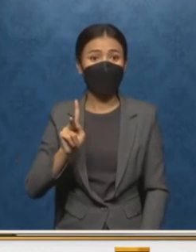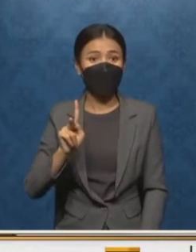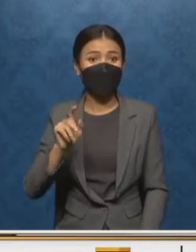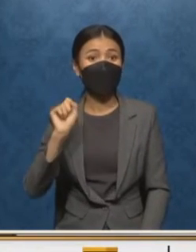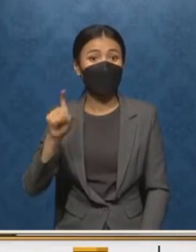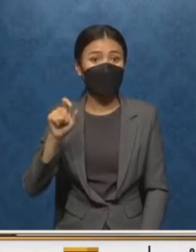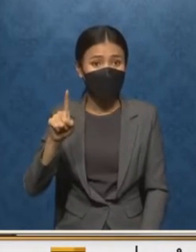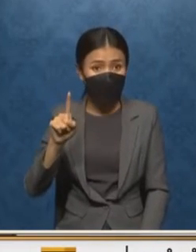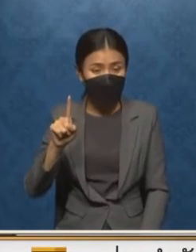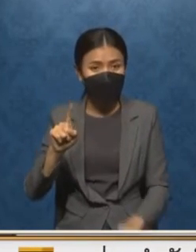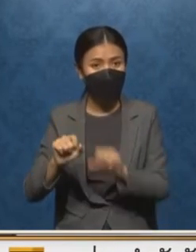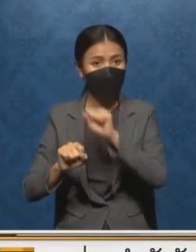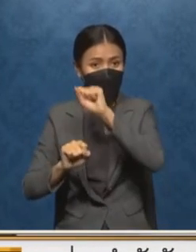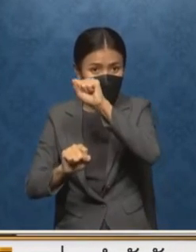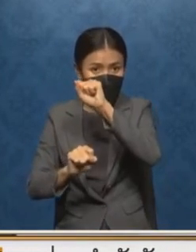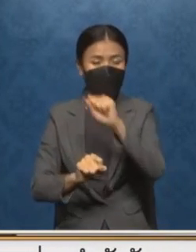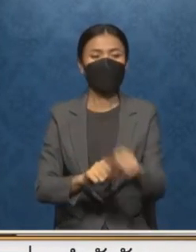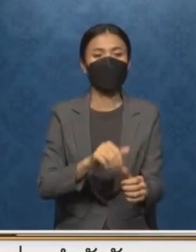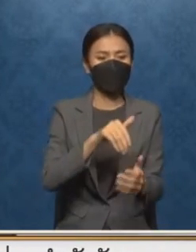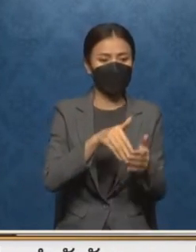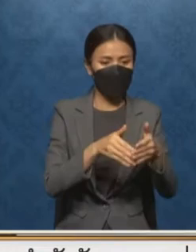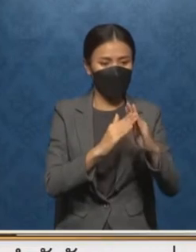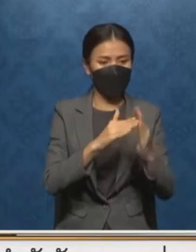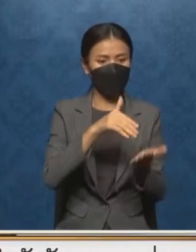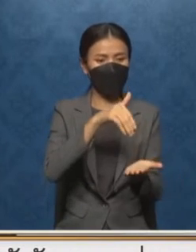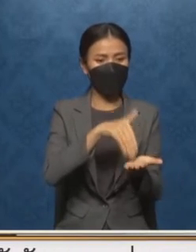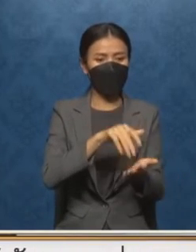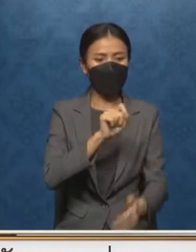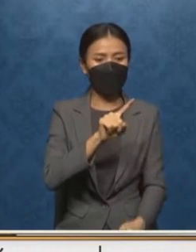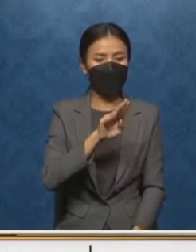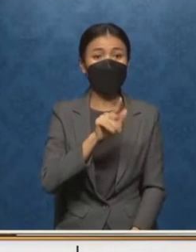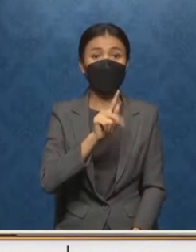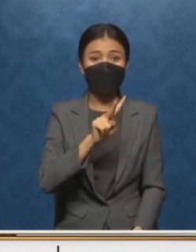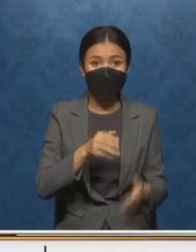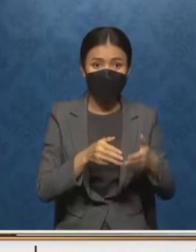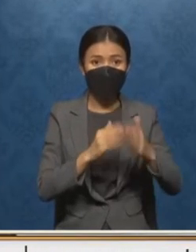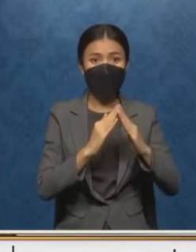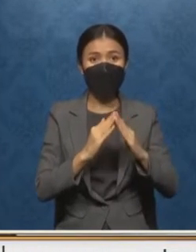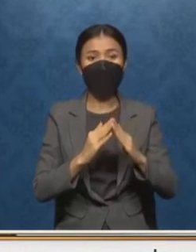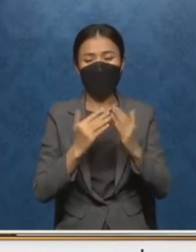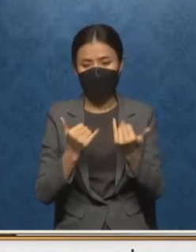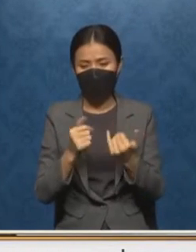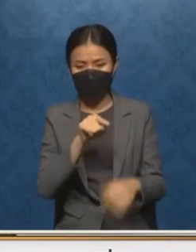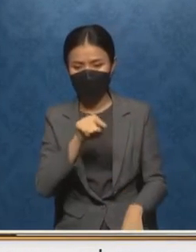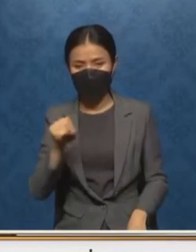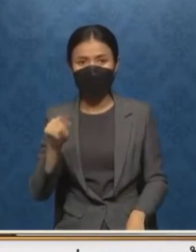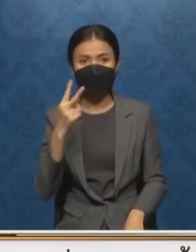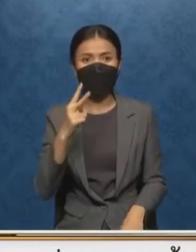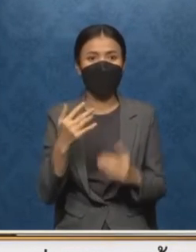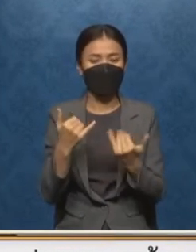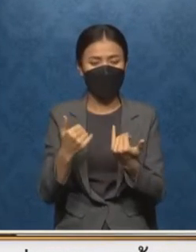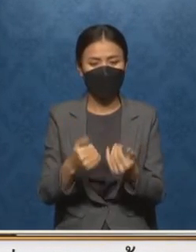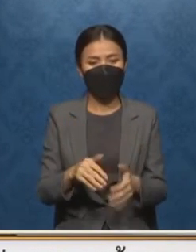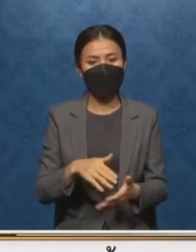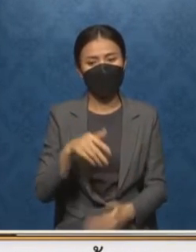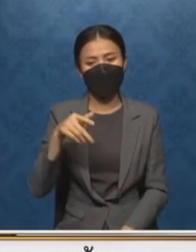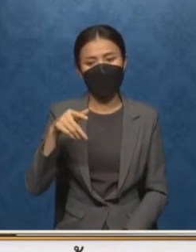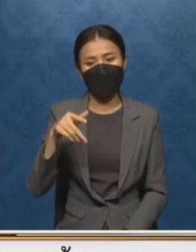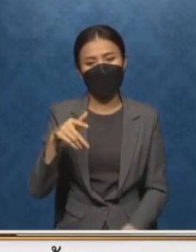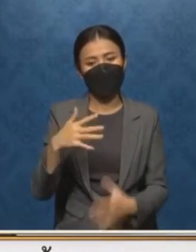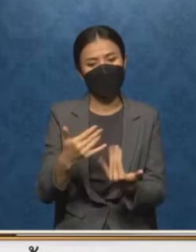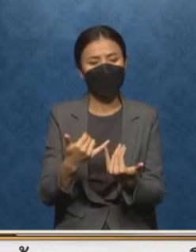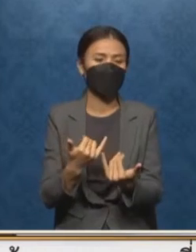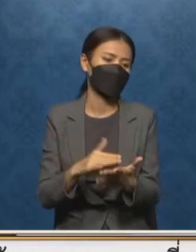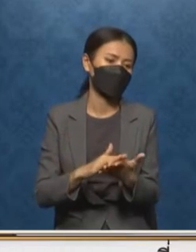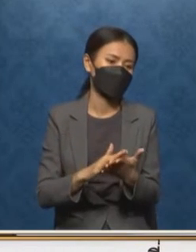ขอพบว่าในกปฏิบัติหน้าที่ของหนวยงานต่างๆ ภายใ้ประกาจุกเฉิญและศูนนี้